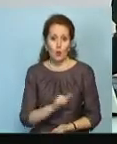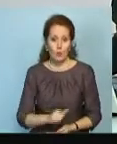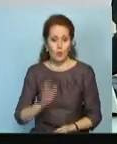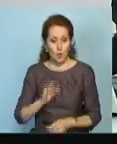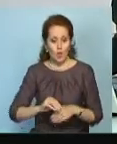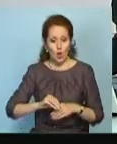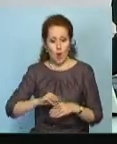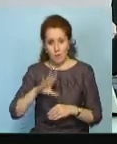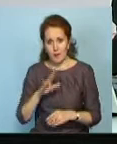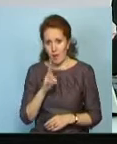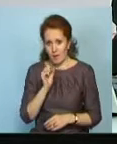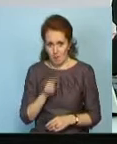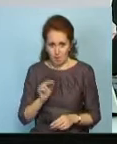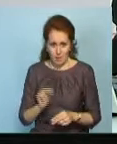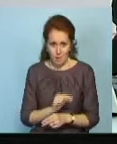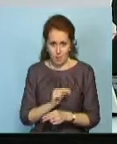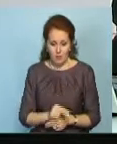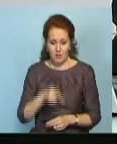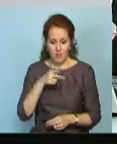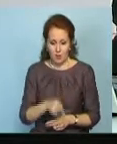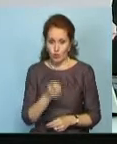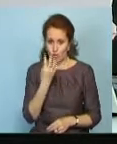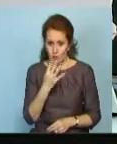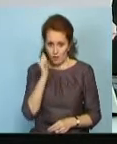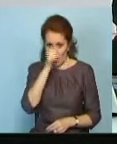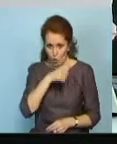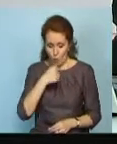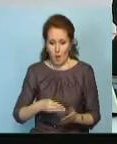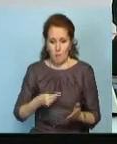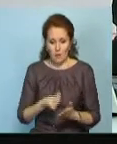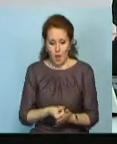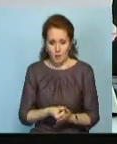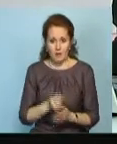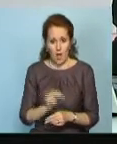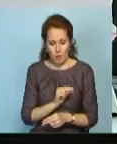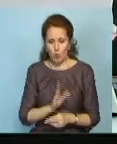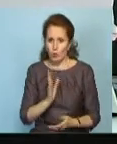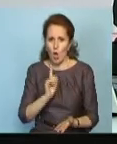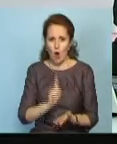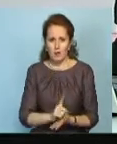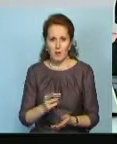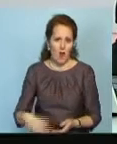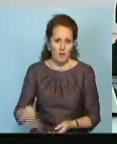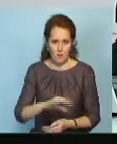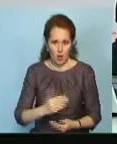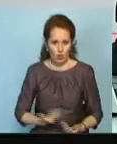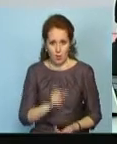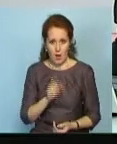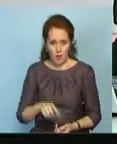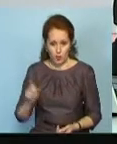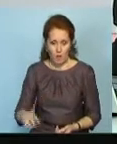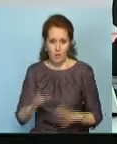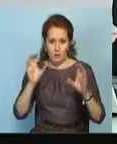на капитальный ремонт. Напомню, с 2014 года плата за него будет обязательной для всех жильцов. Федеральный закон был принят еще в конце